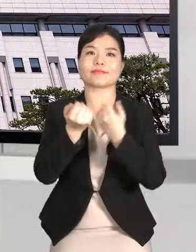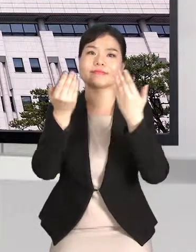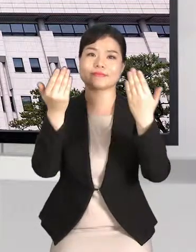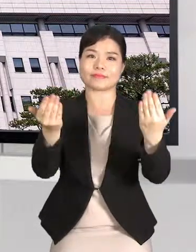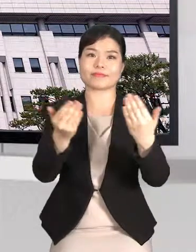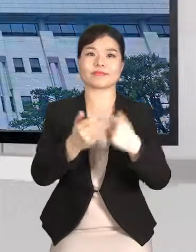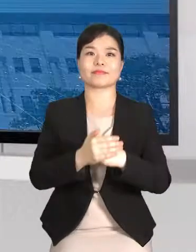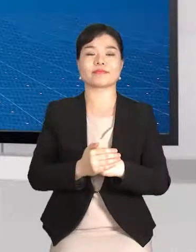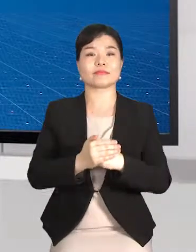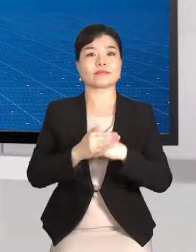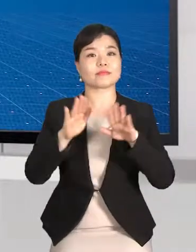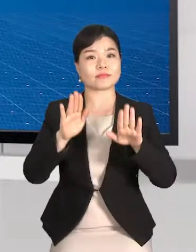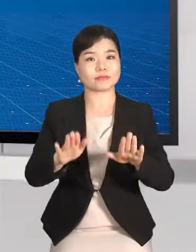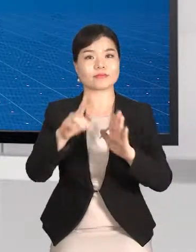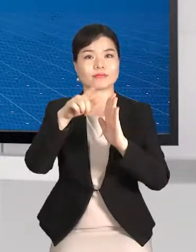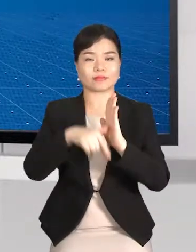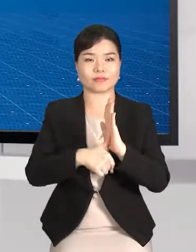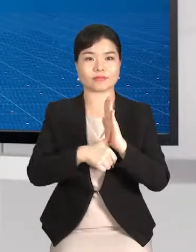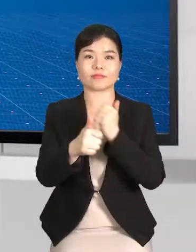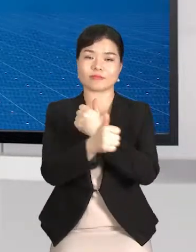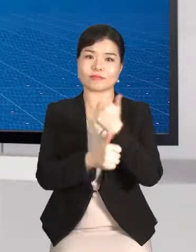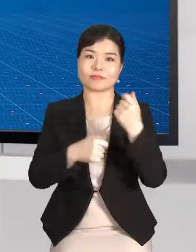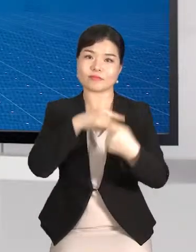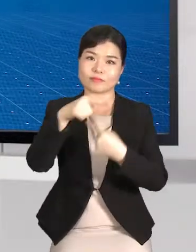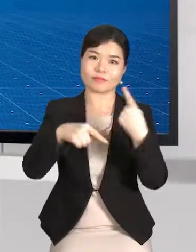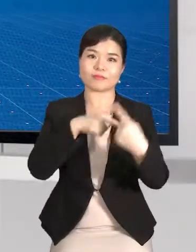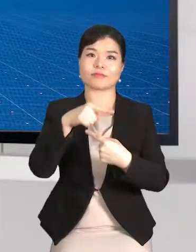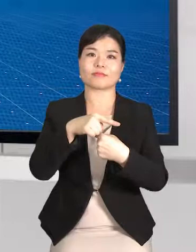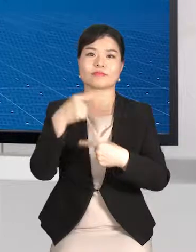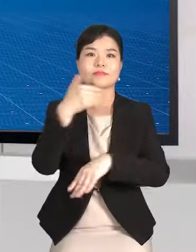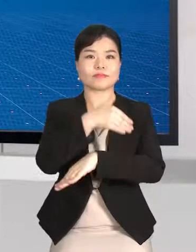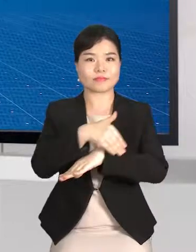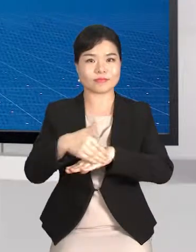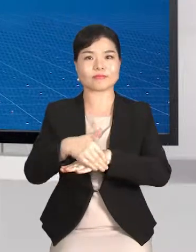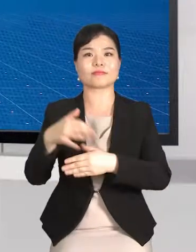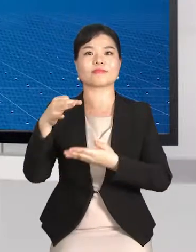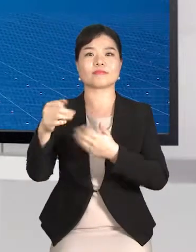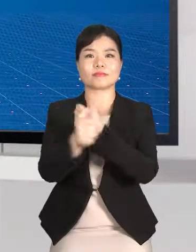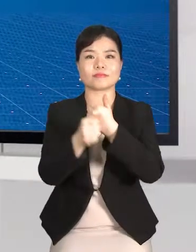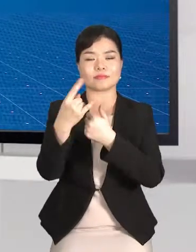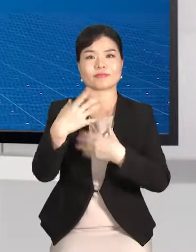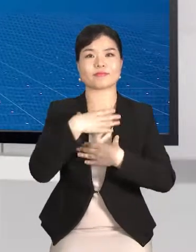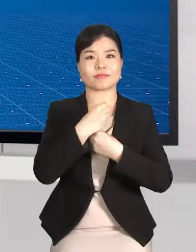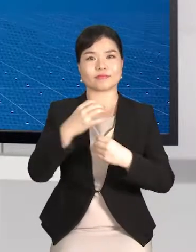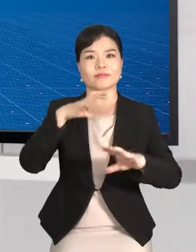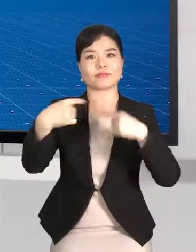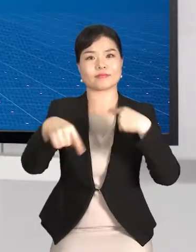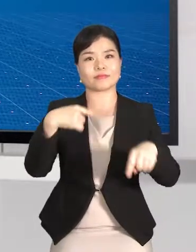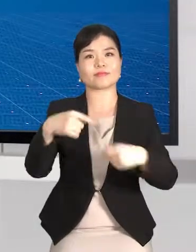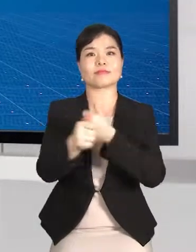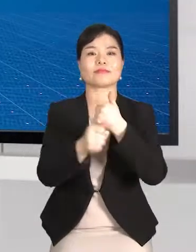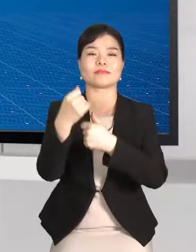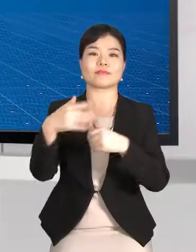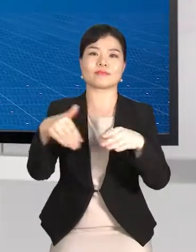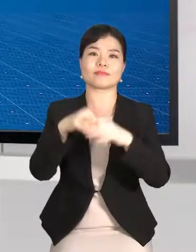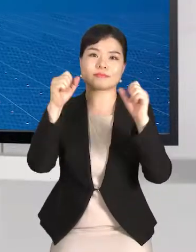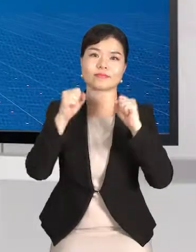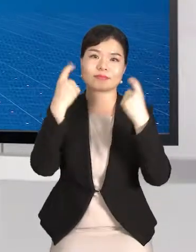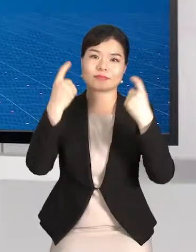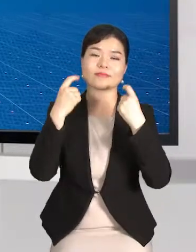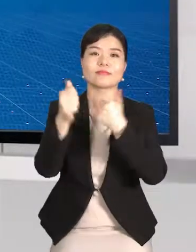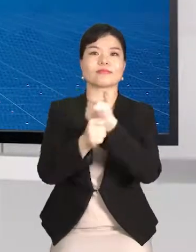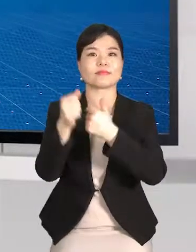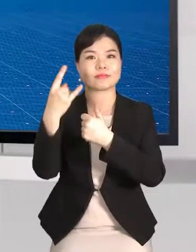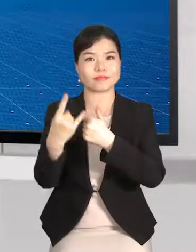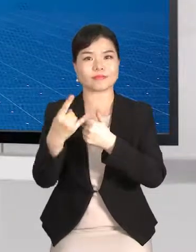드립니다. 이번 시간에는 의회운영위원회, 기획재정위원회, 안전행정위원회,